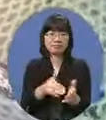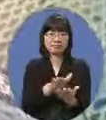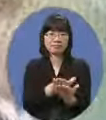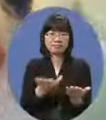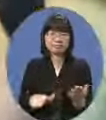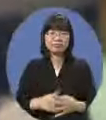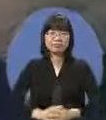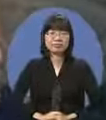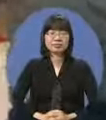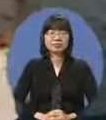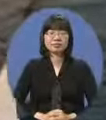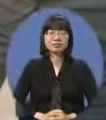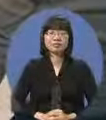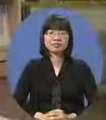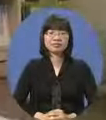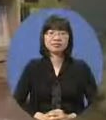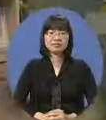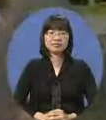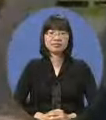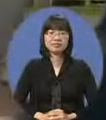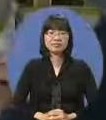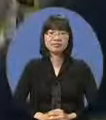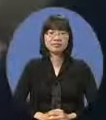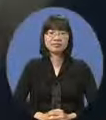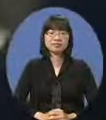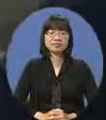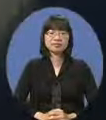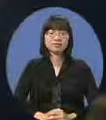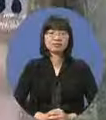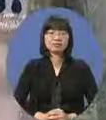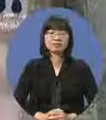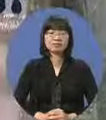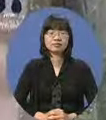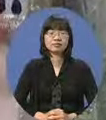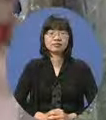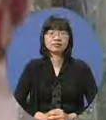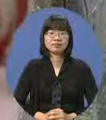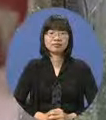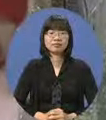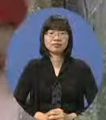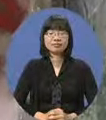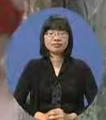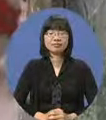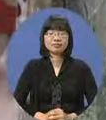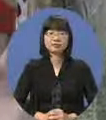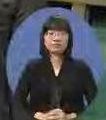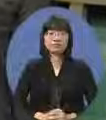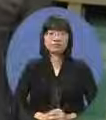나왔다!